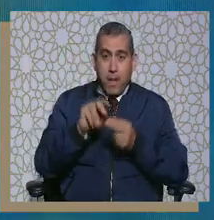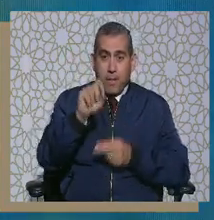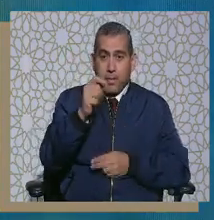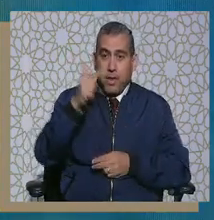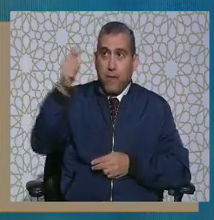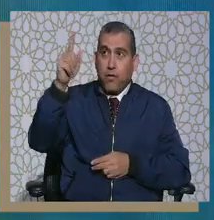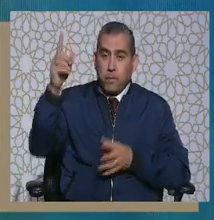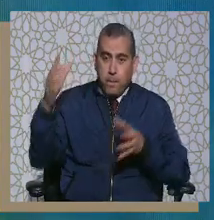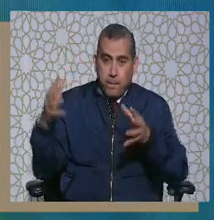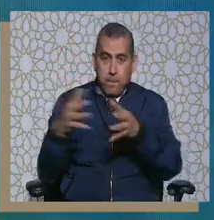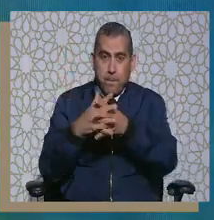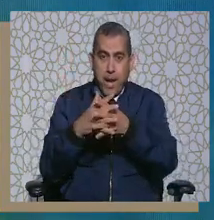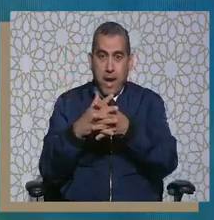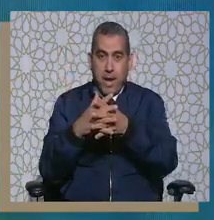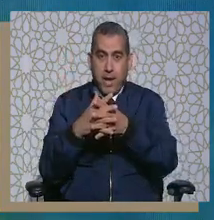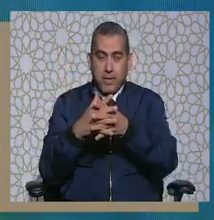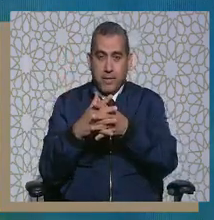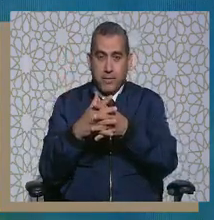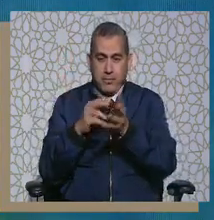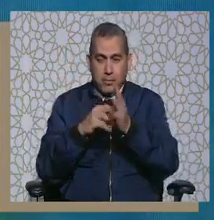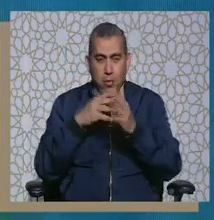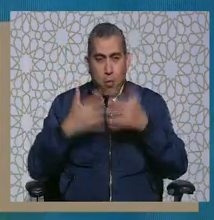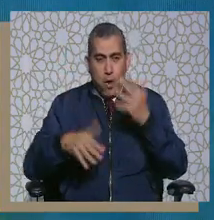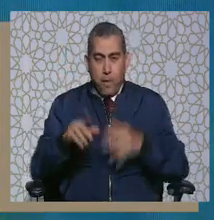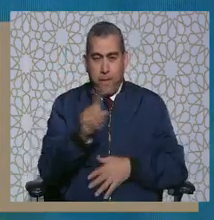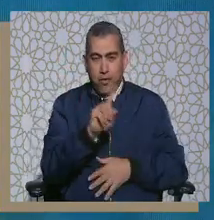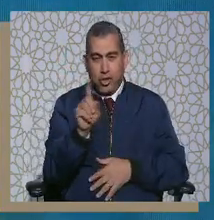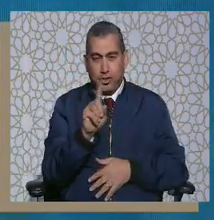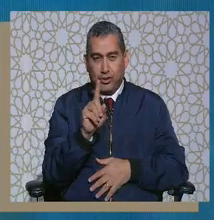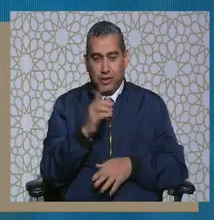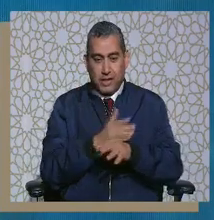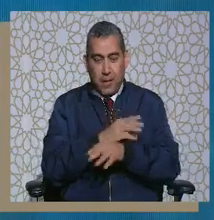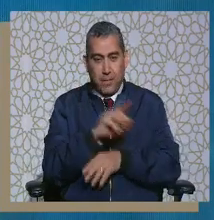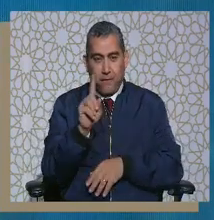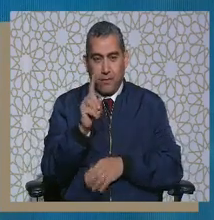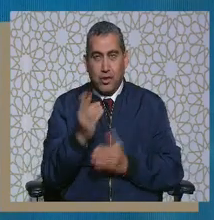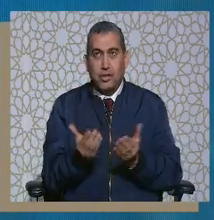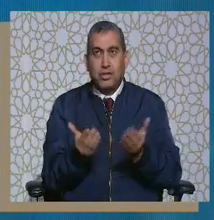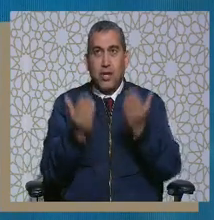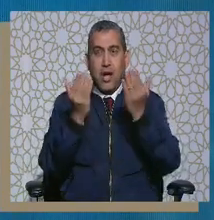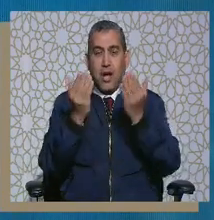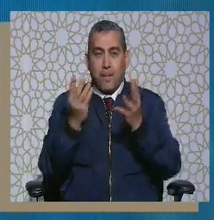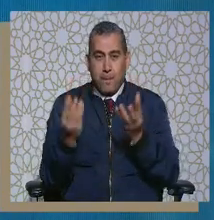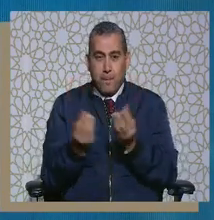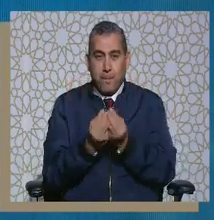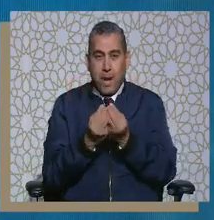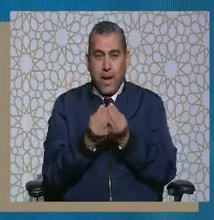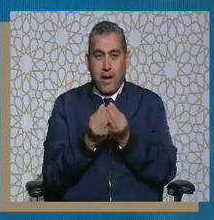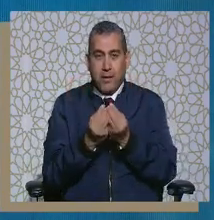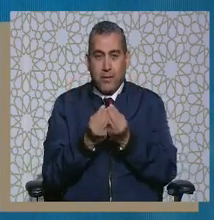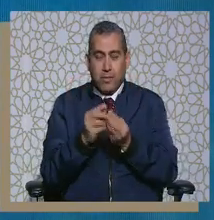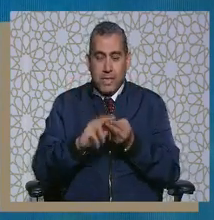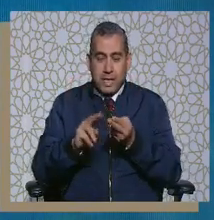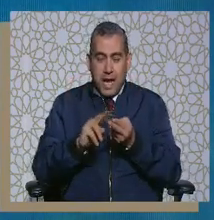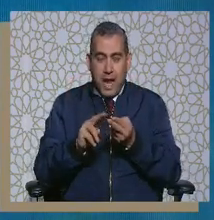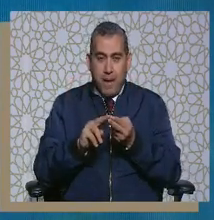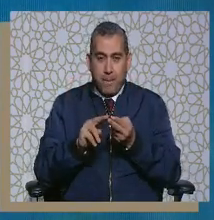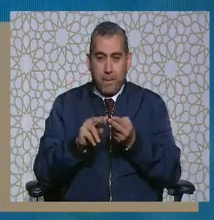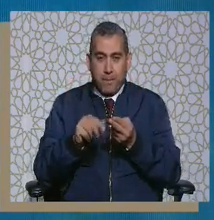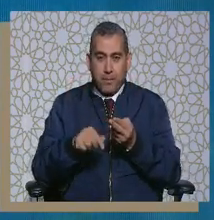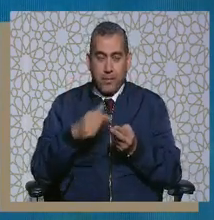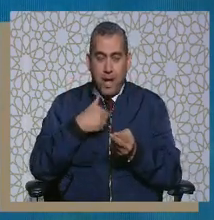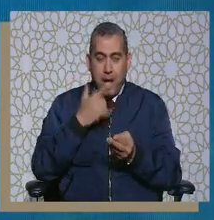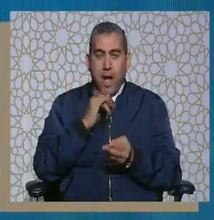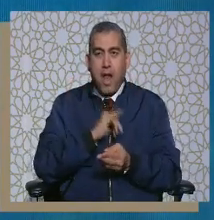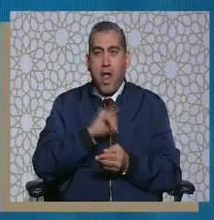جمعنا مافيش حاجه هتوجع يا رب اجمع معنا بهذا السلام واجعلنا